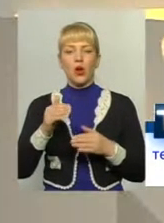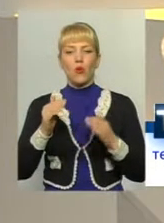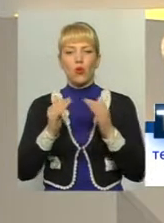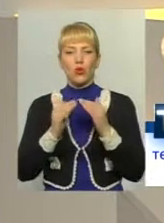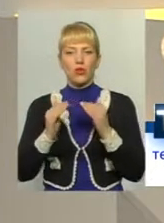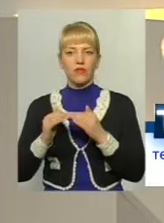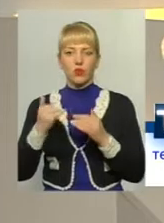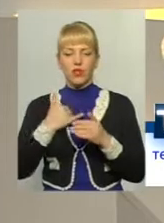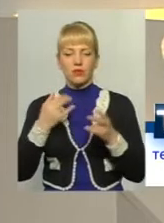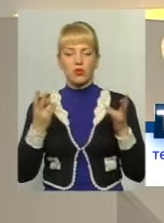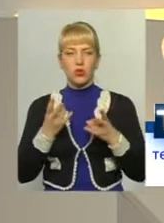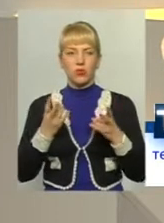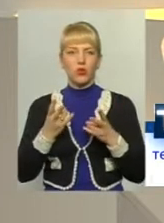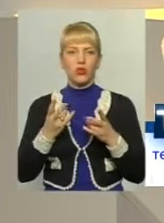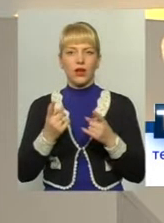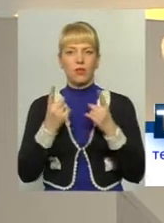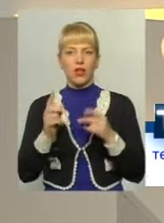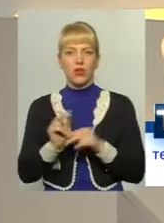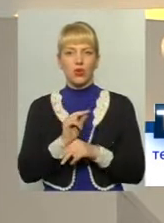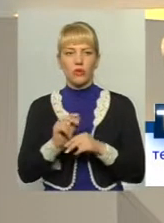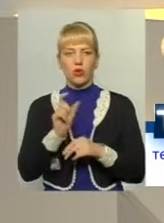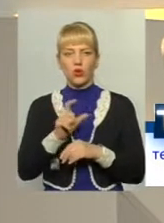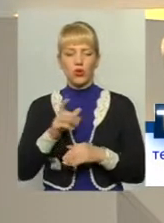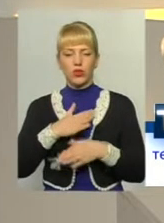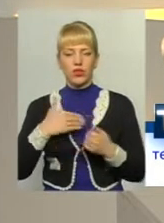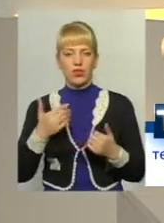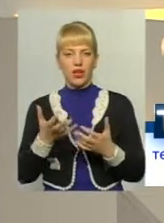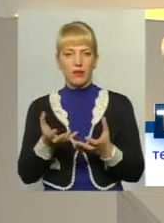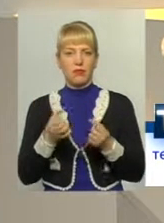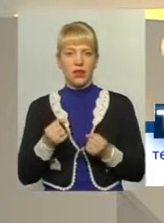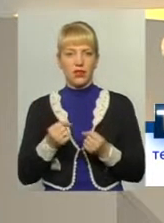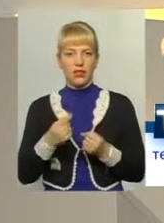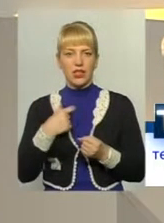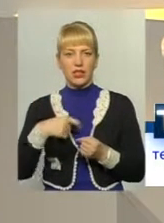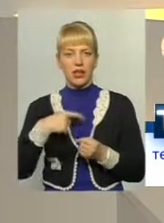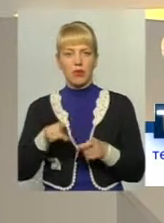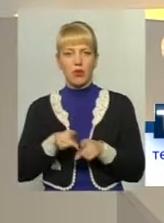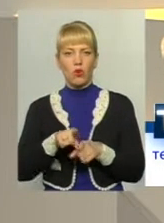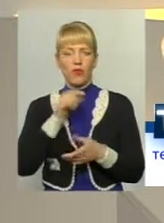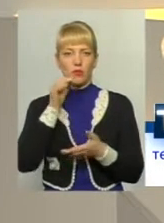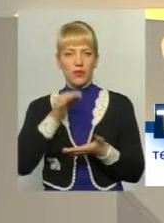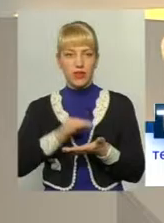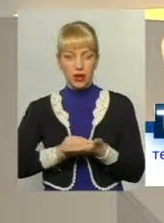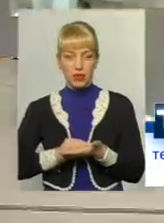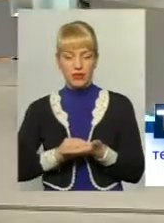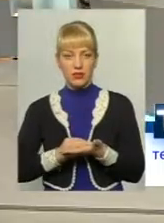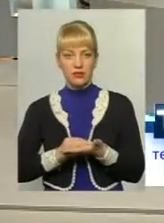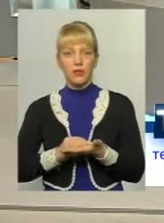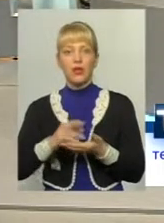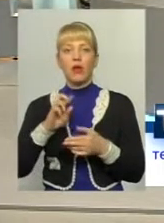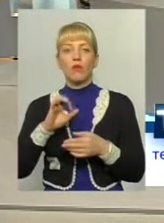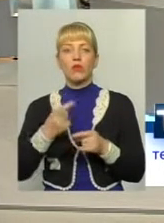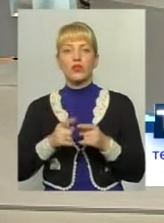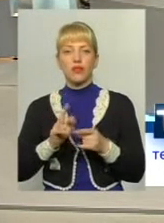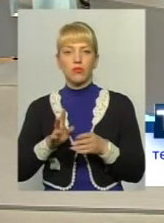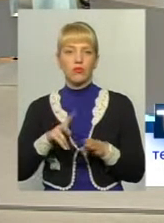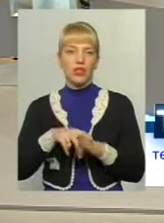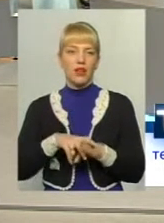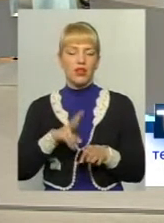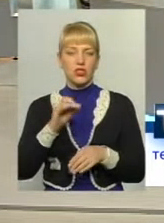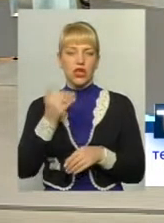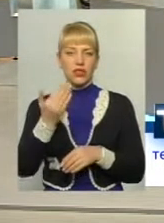випадки, коли краще цього уникнути? От, до речі, це стосується також старих будівель, як ми говорили, що більшість, і в